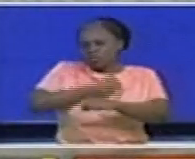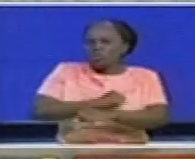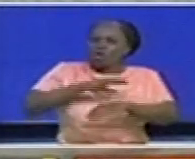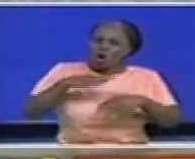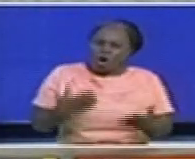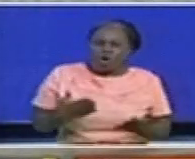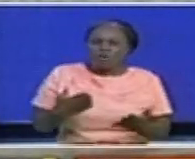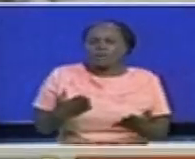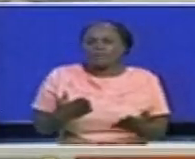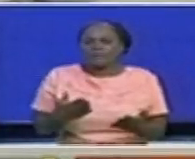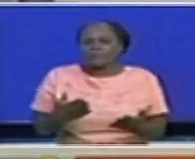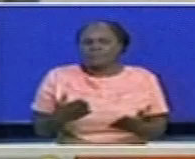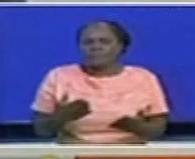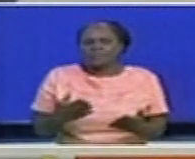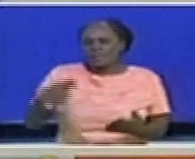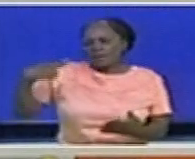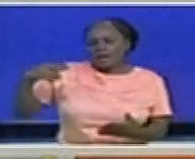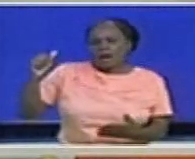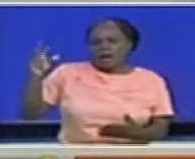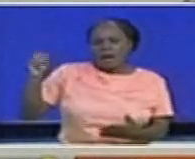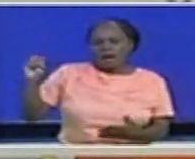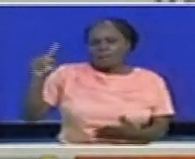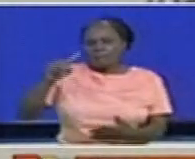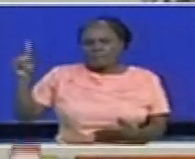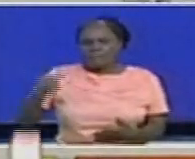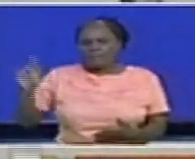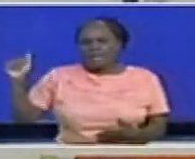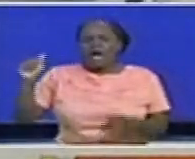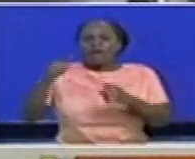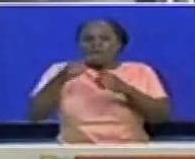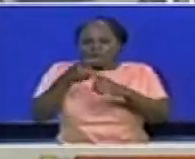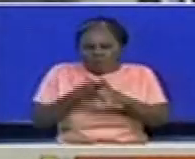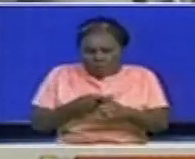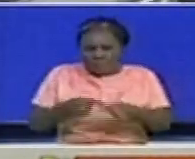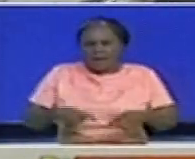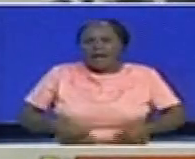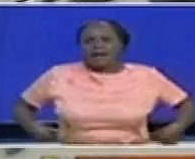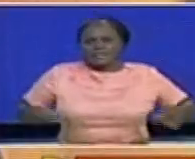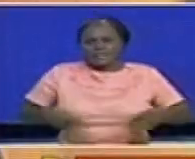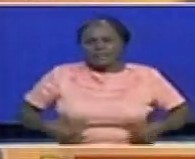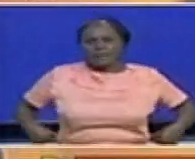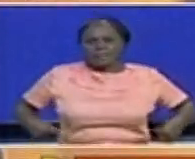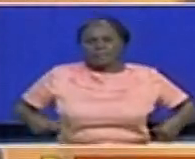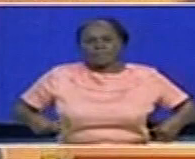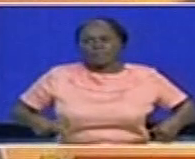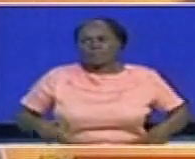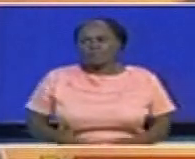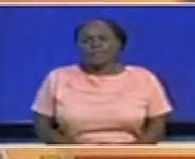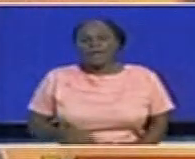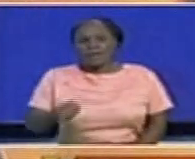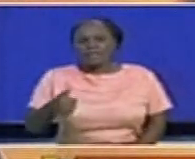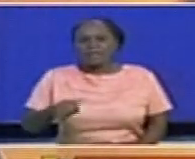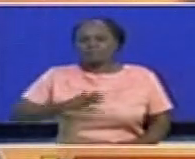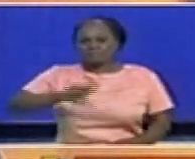kama inavyohitajika. Hamza Yusuf, KTN leo katika kaunti ya Garissa. Na mkwingineko,